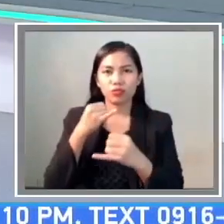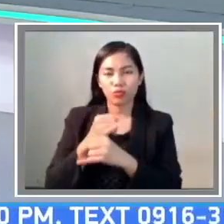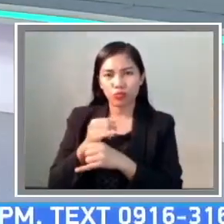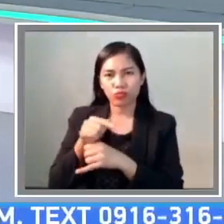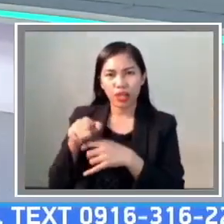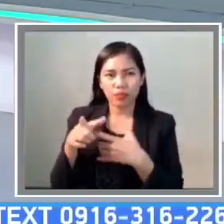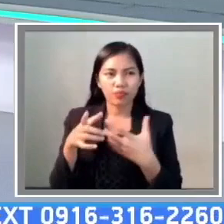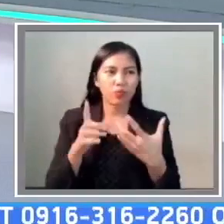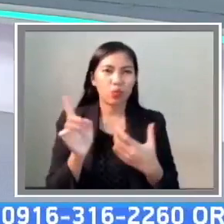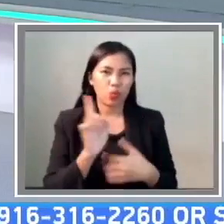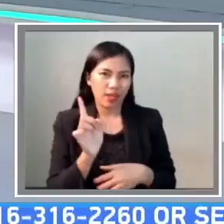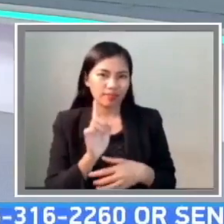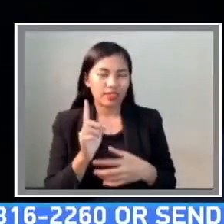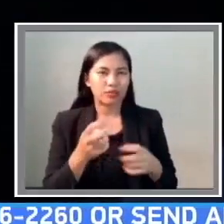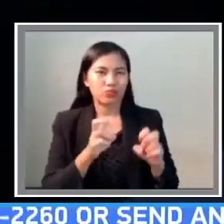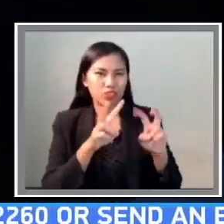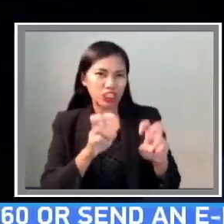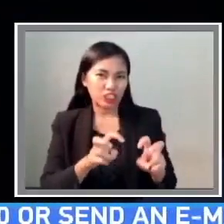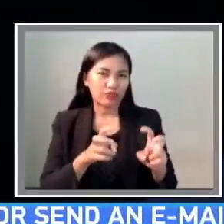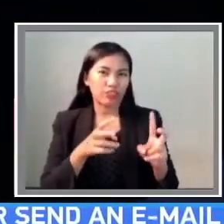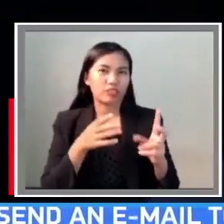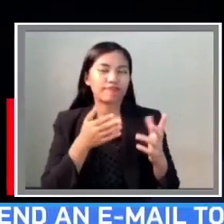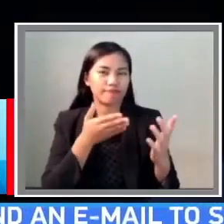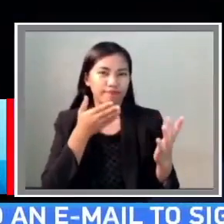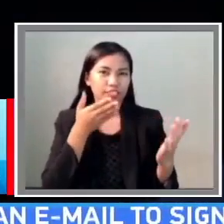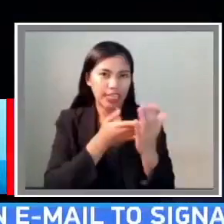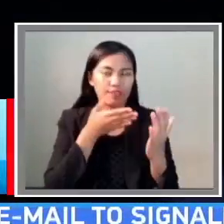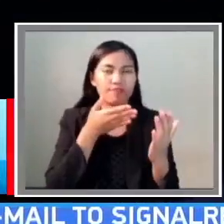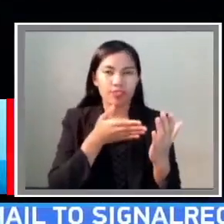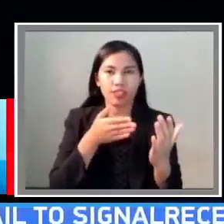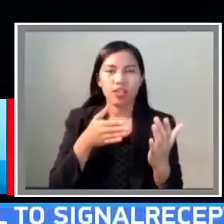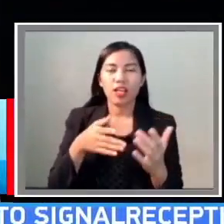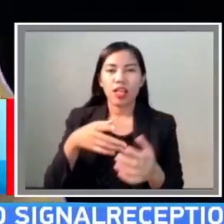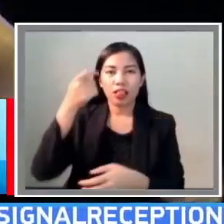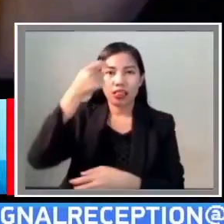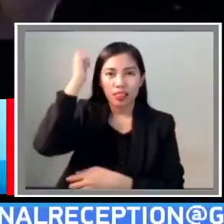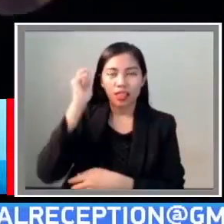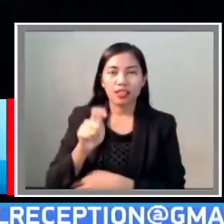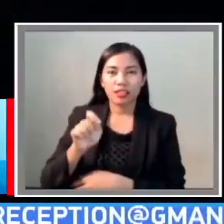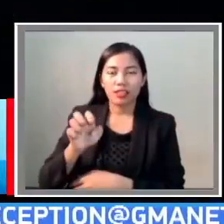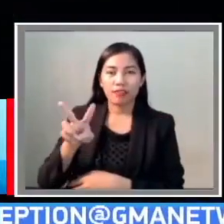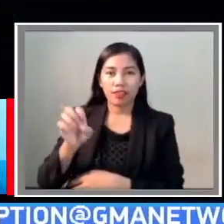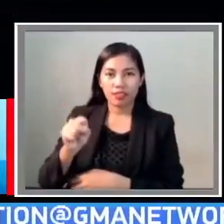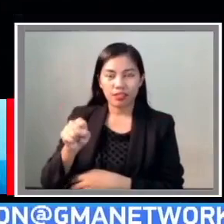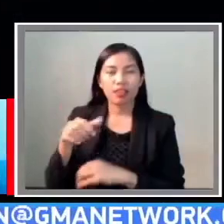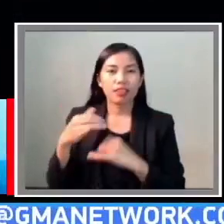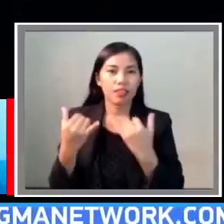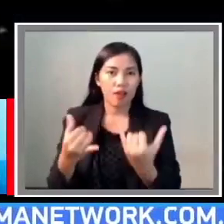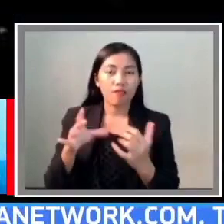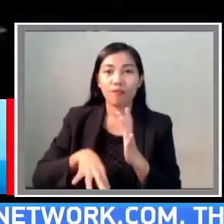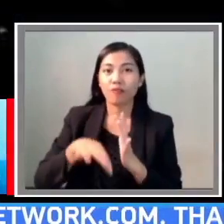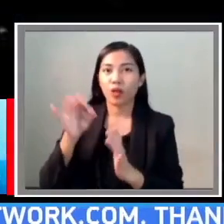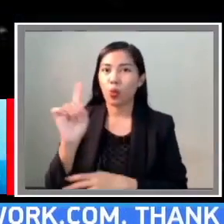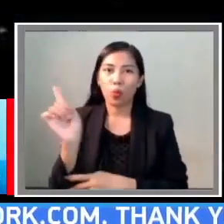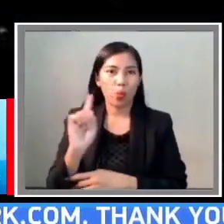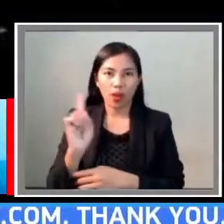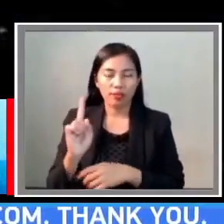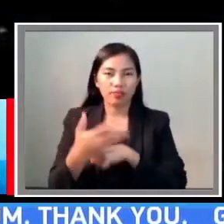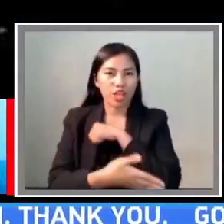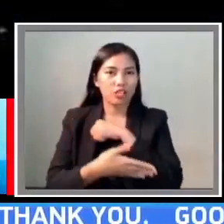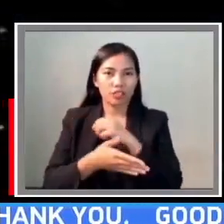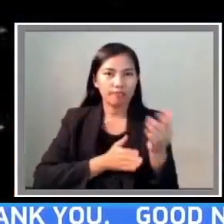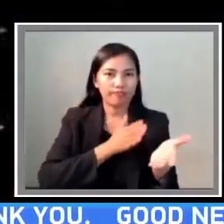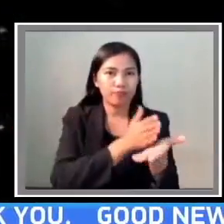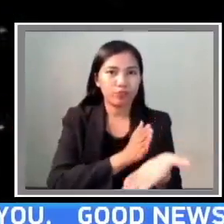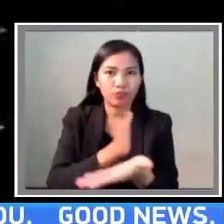Arnie Teves. Dahil daw sa Blue Notice, nalaman ng DOJ ang mga bansang pinuntahan ni Teves. Mula sa Pilipinas, nagpunta si Teves sa